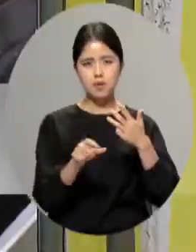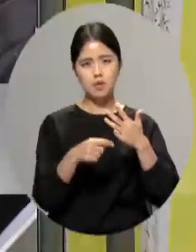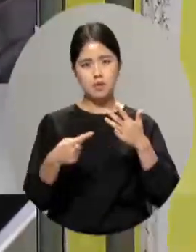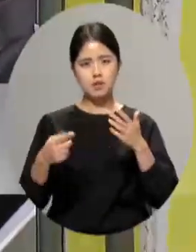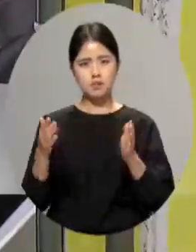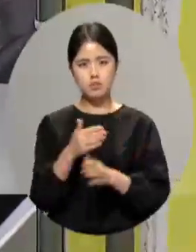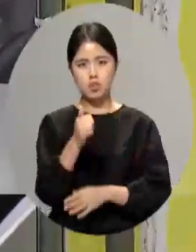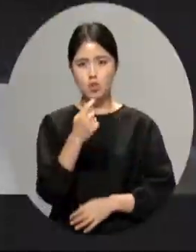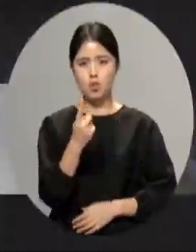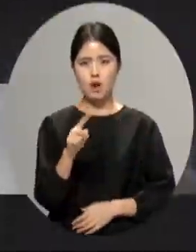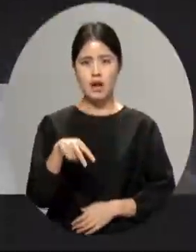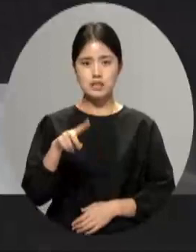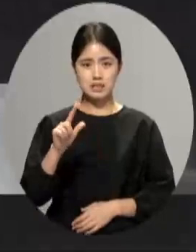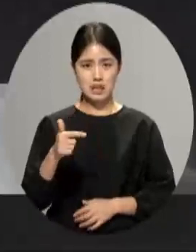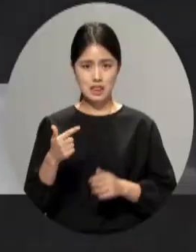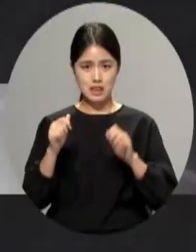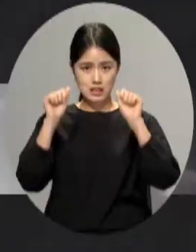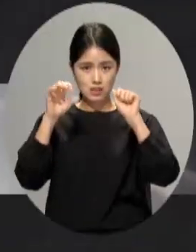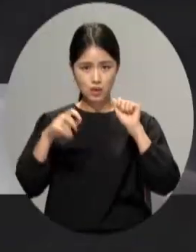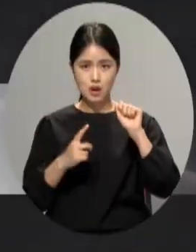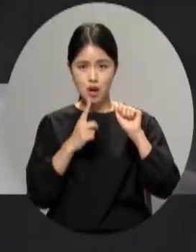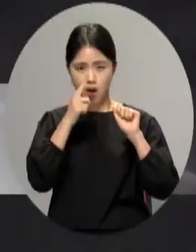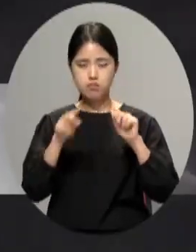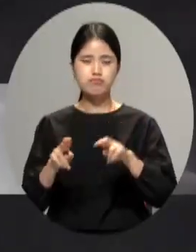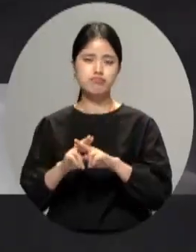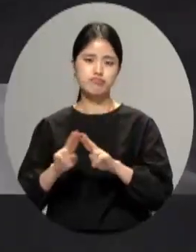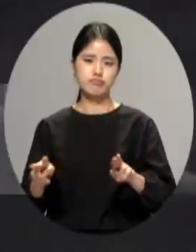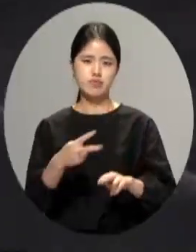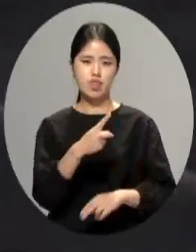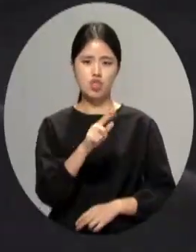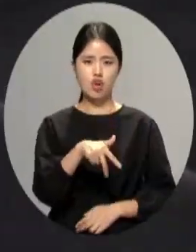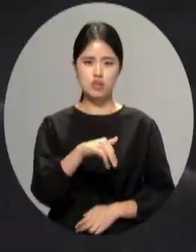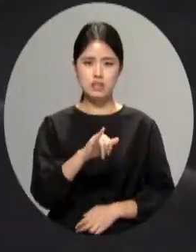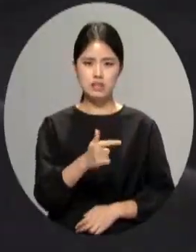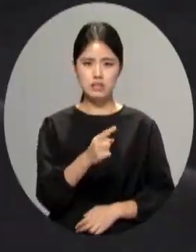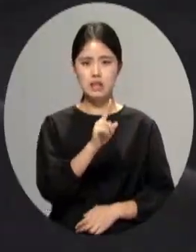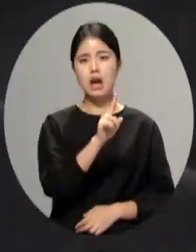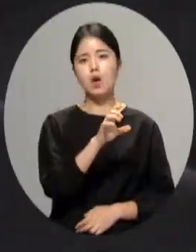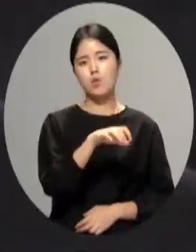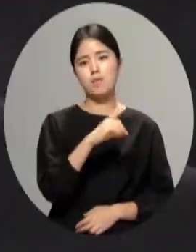화산체육관 선별 진료소를 철수하고 덕진 보건소로 통합 운영합니다.